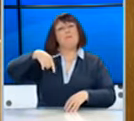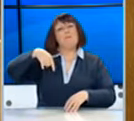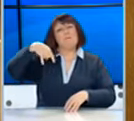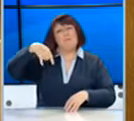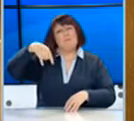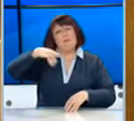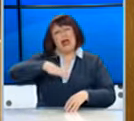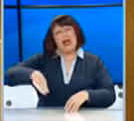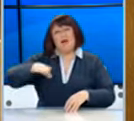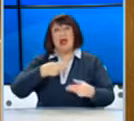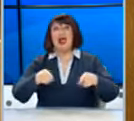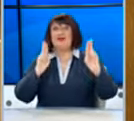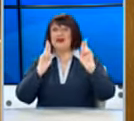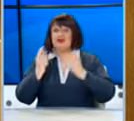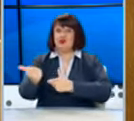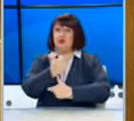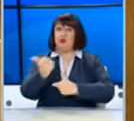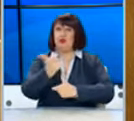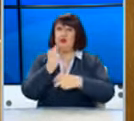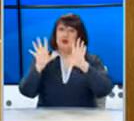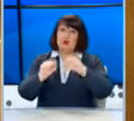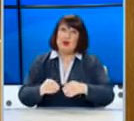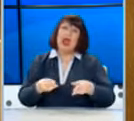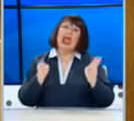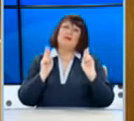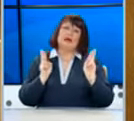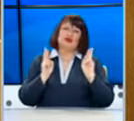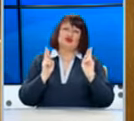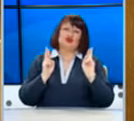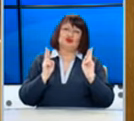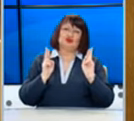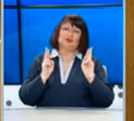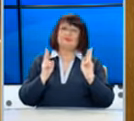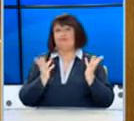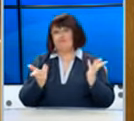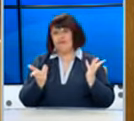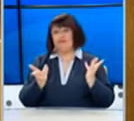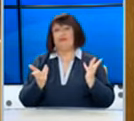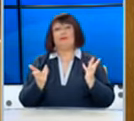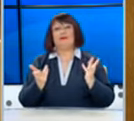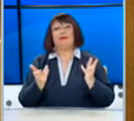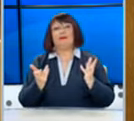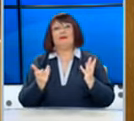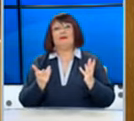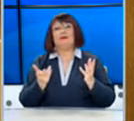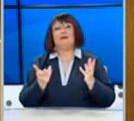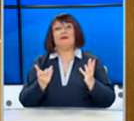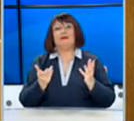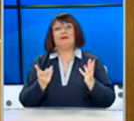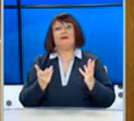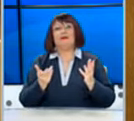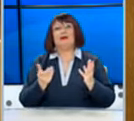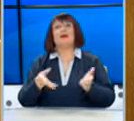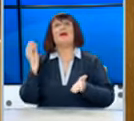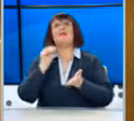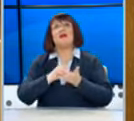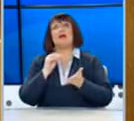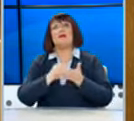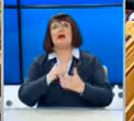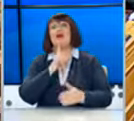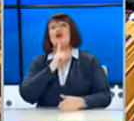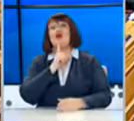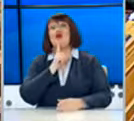εκεί. Ελπίζουμε να μην δούμε καταστάσεις στις οποίες όλοι απευχόμαστε και να μην επαναληφθούν φαινόμενα